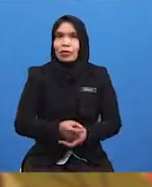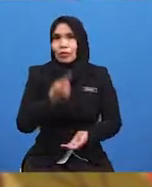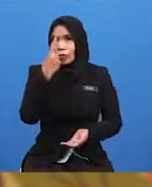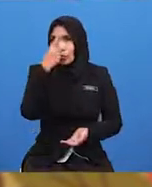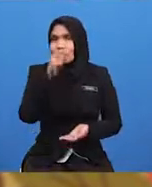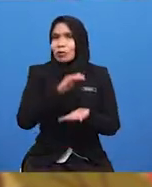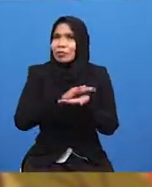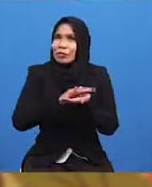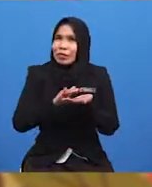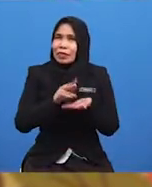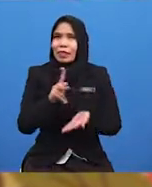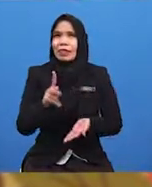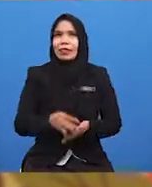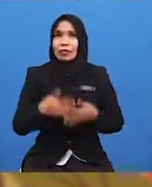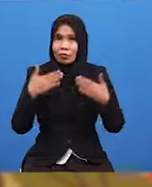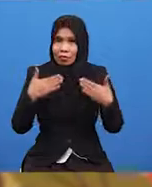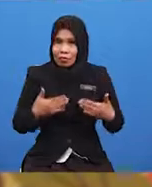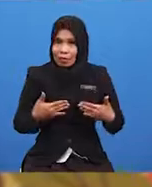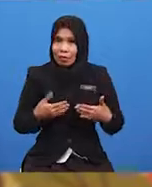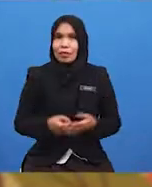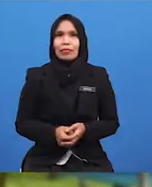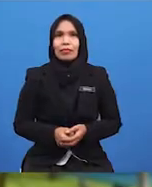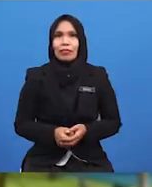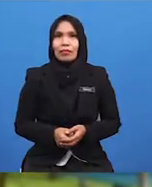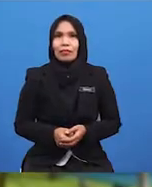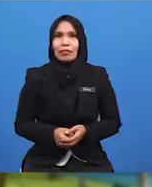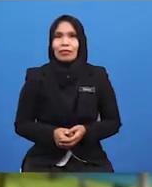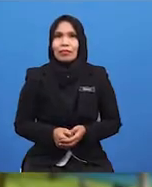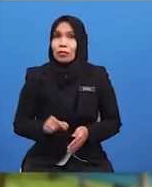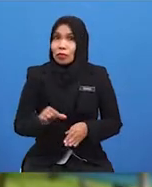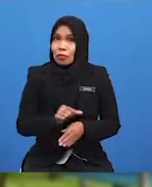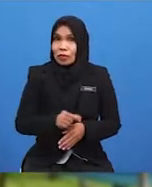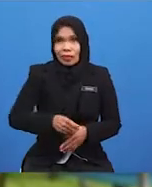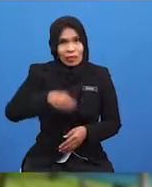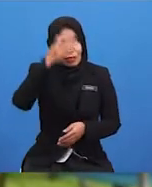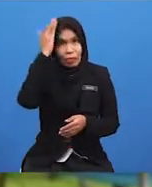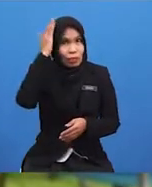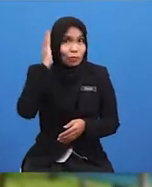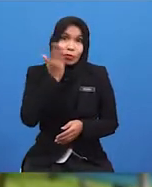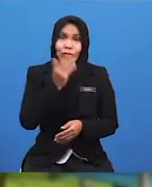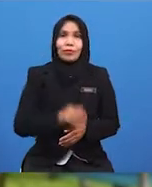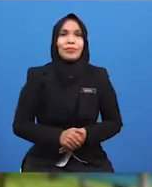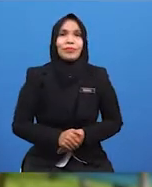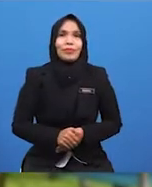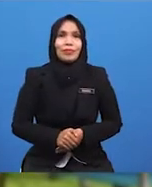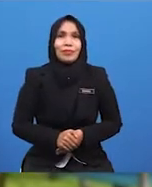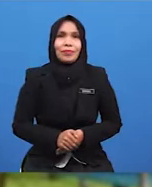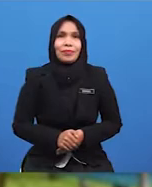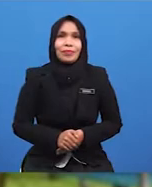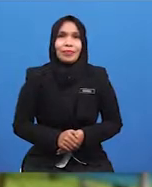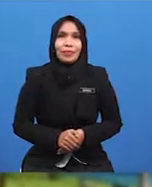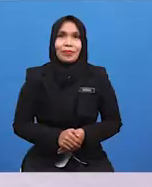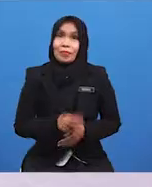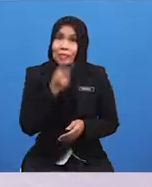dan shampo untuk dan rambut hebat Mimi Mimi lihat